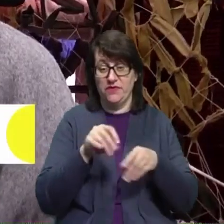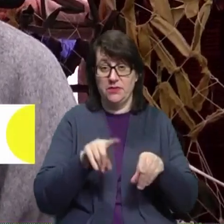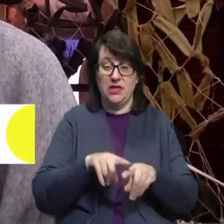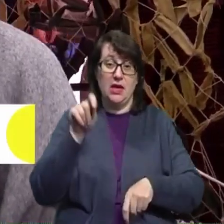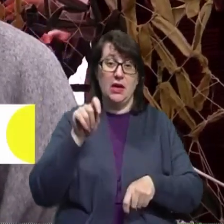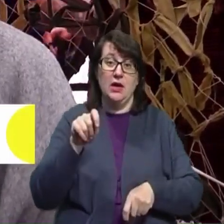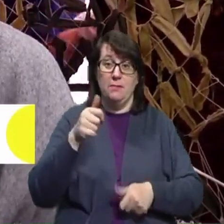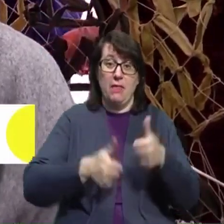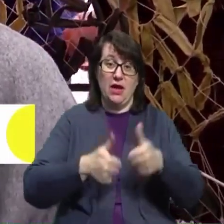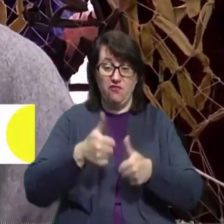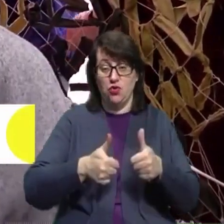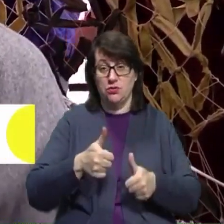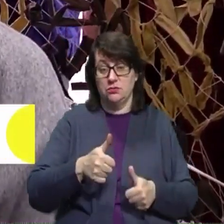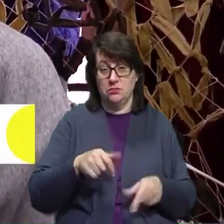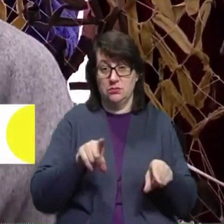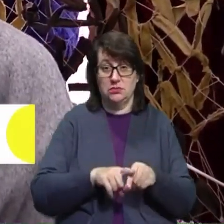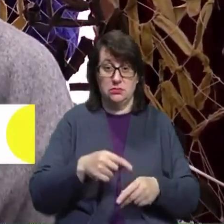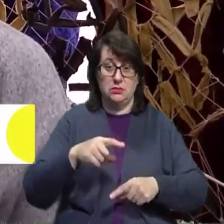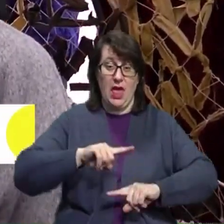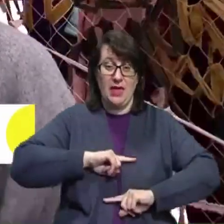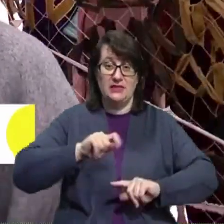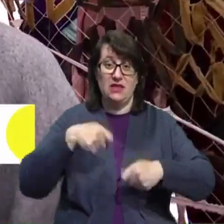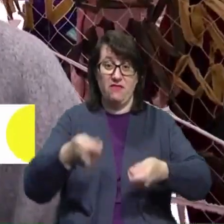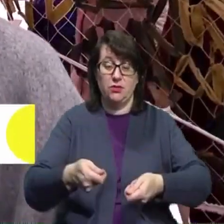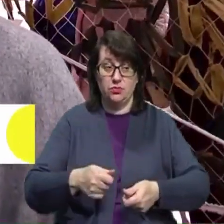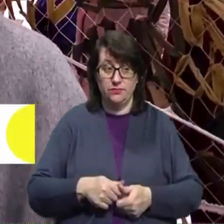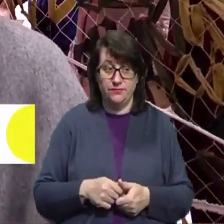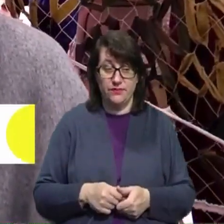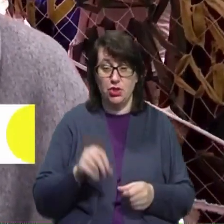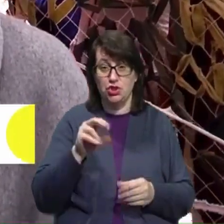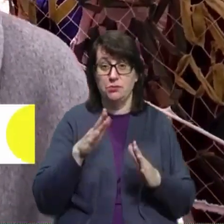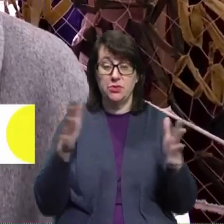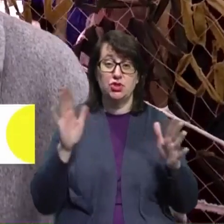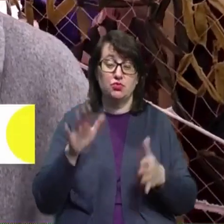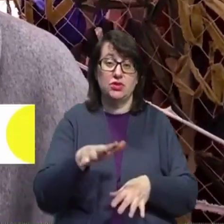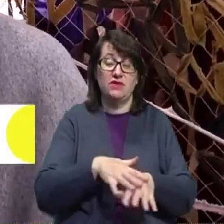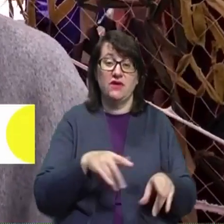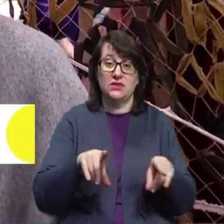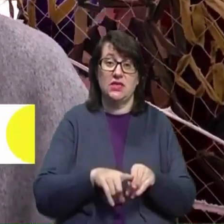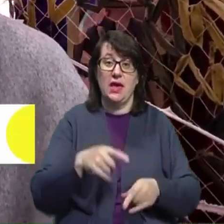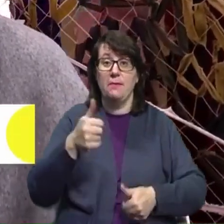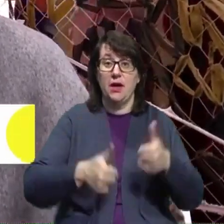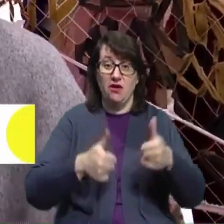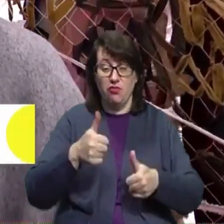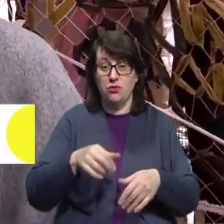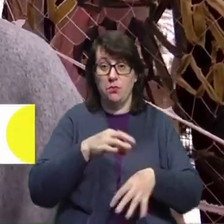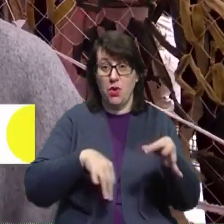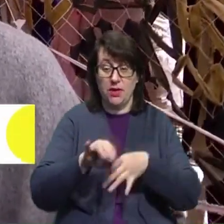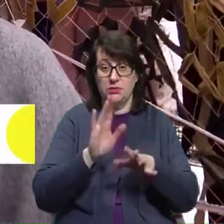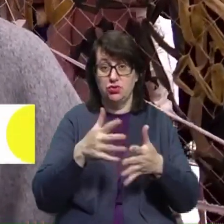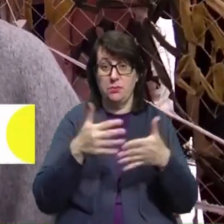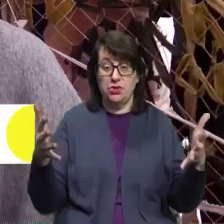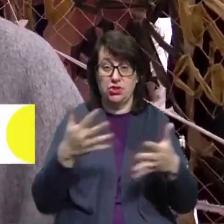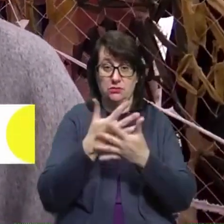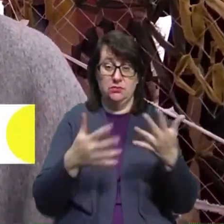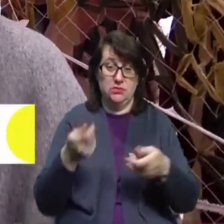челендж або такий естафету. Таку естафету. Чим більше буде тривати такий марафон, такий проект, тим більше сіток ми сплетемо